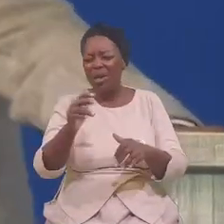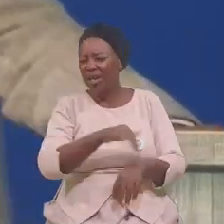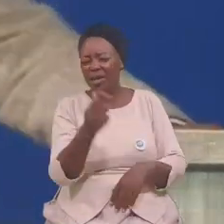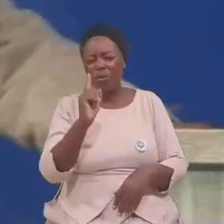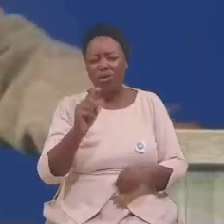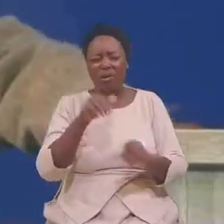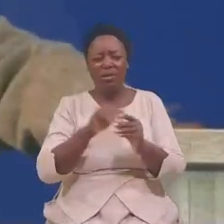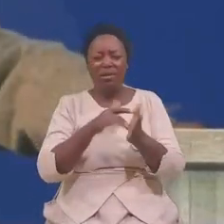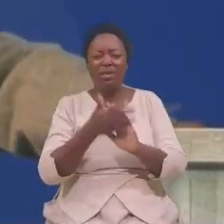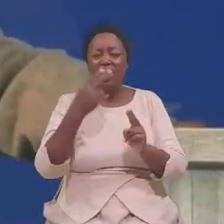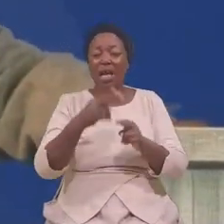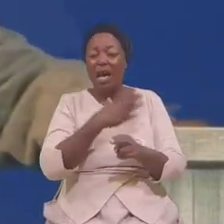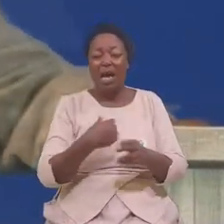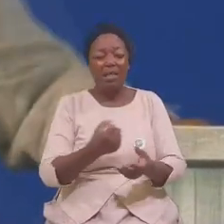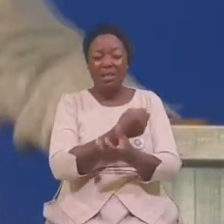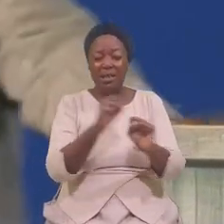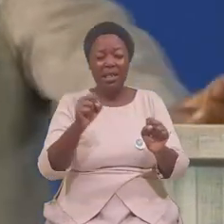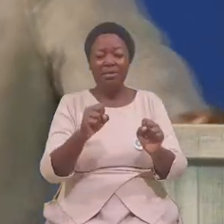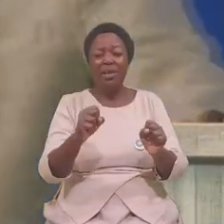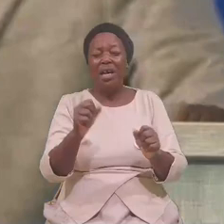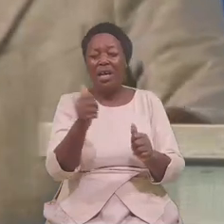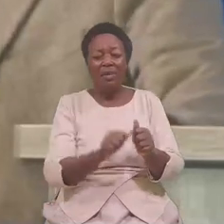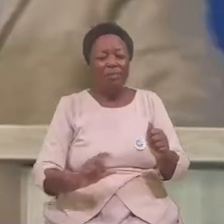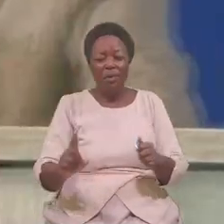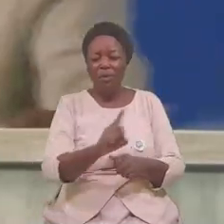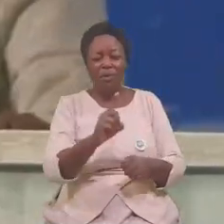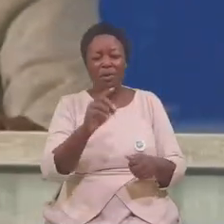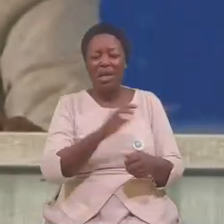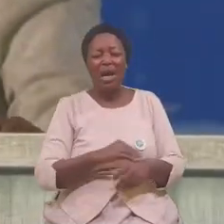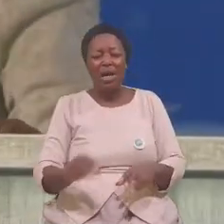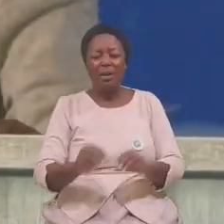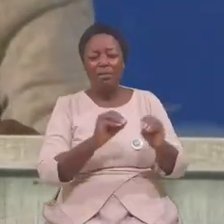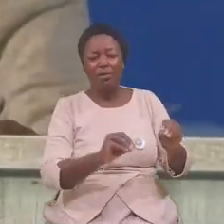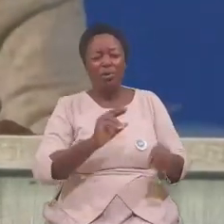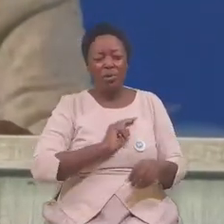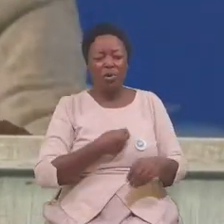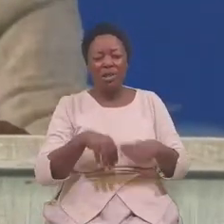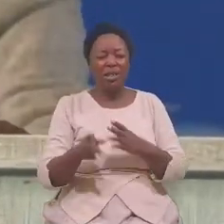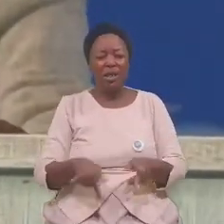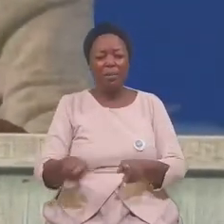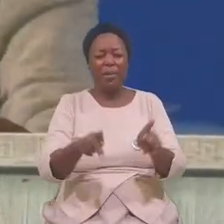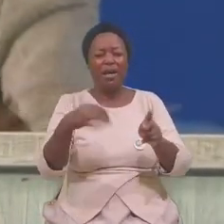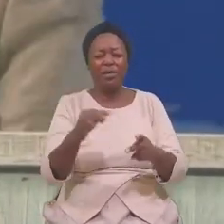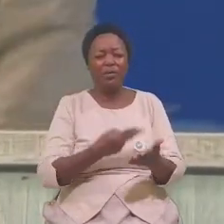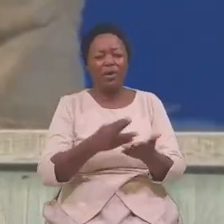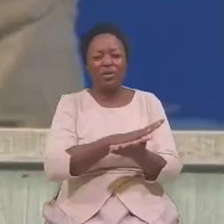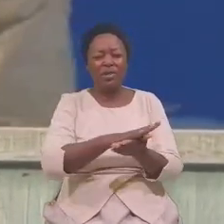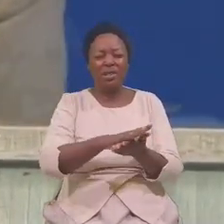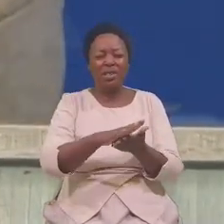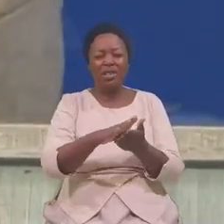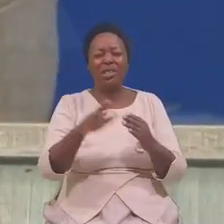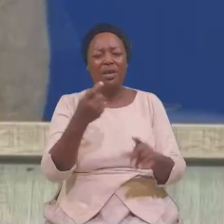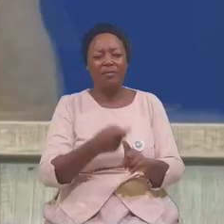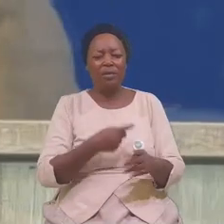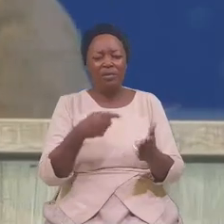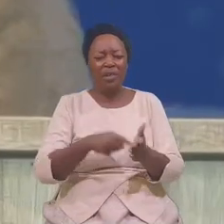et sauve tout un chacun et mets-nous sur le chemin de la justice à partir de ce